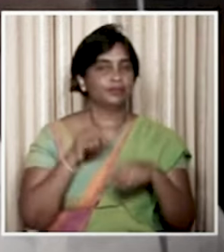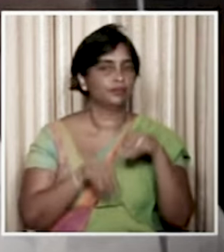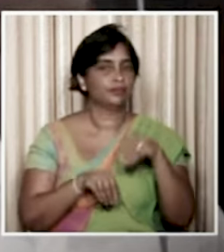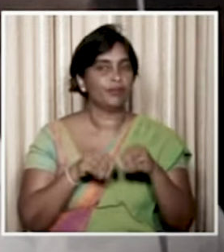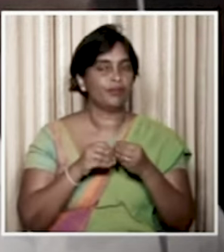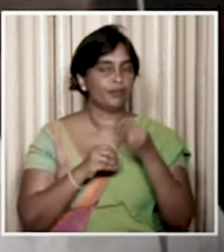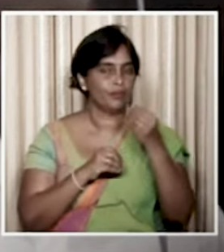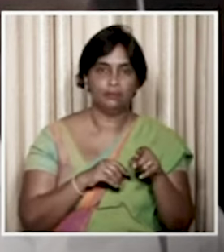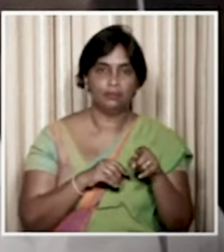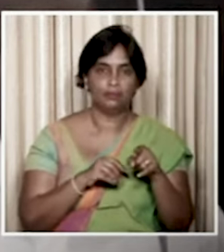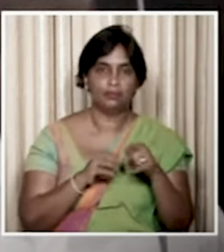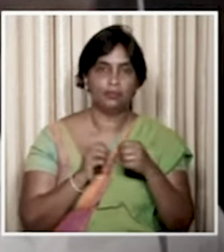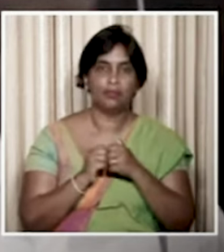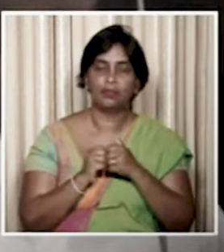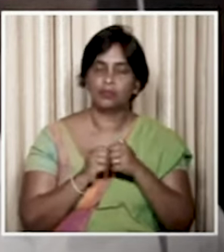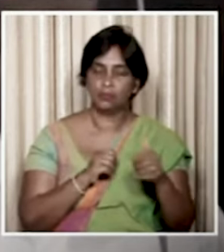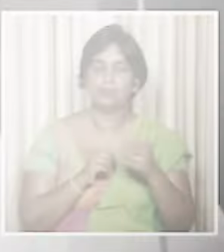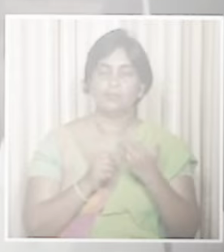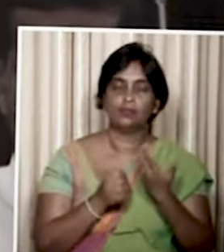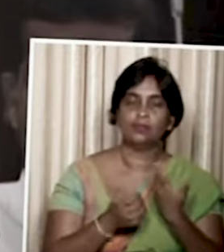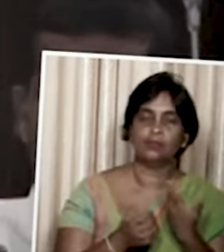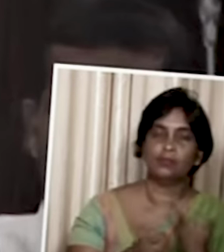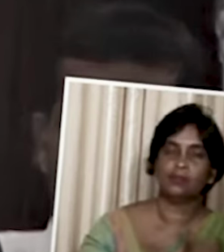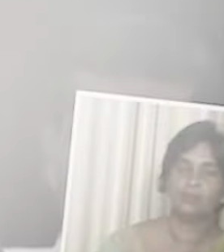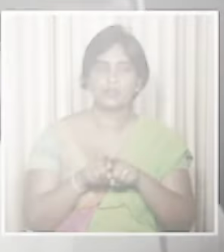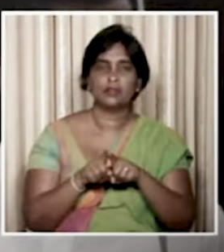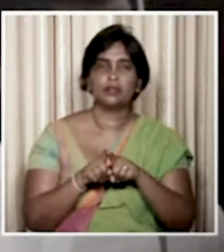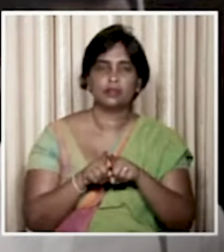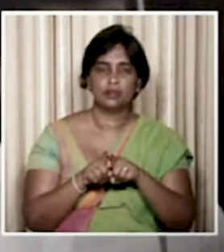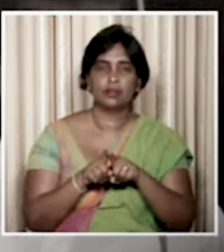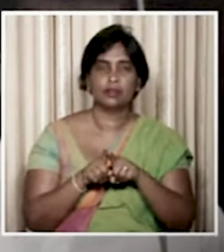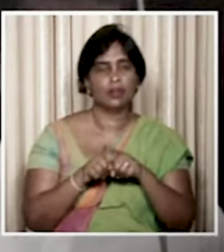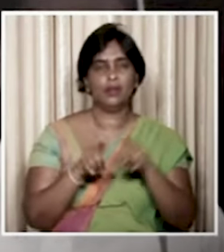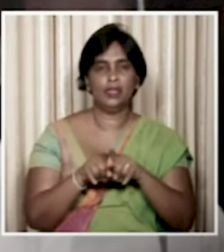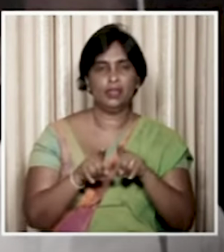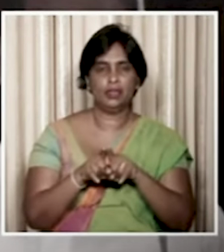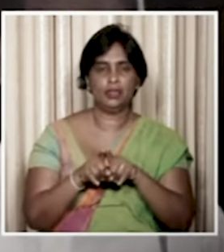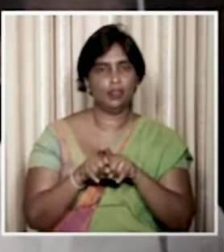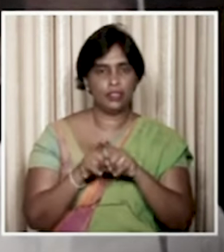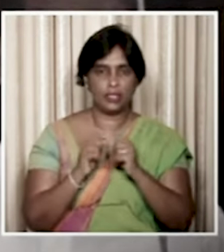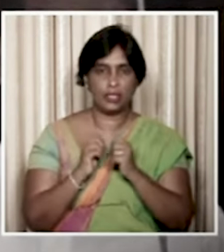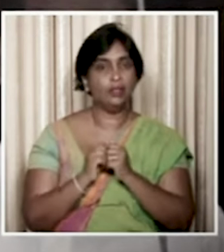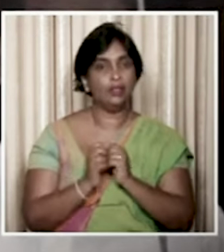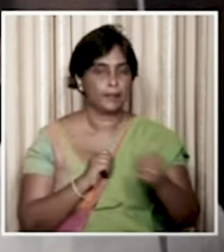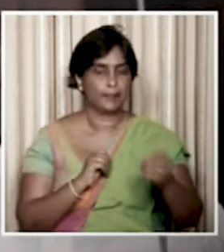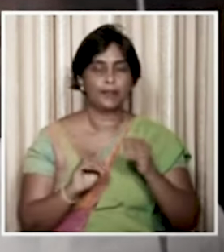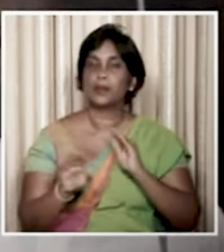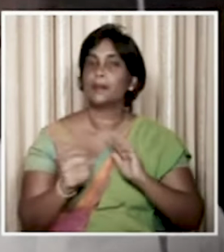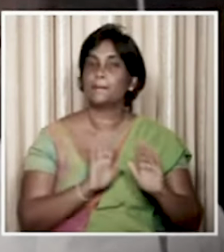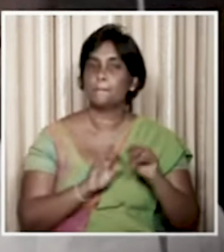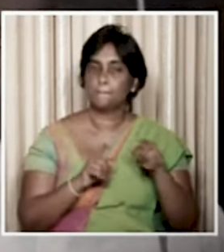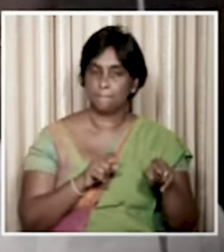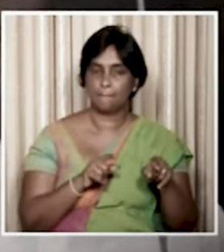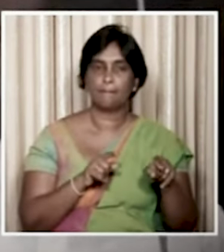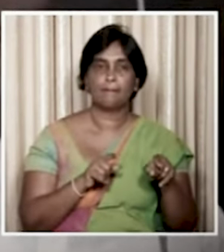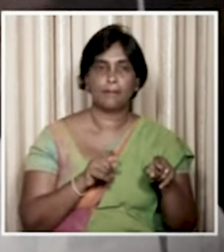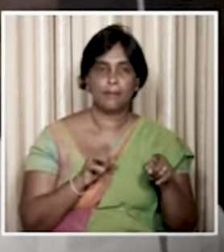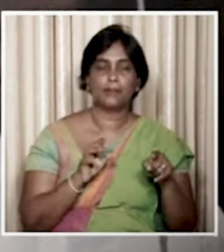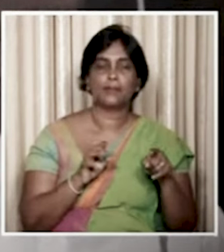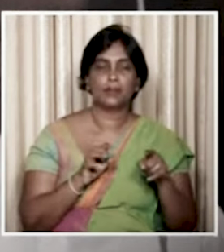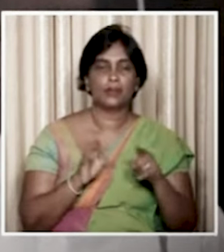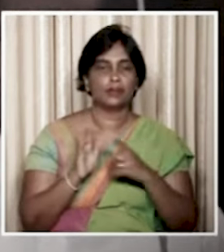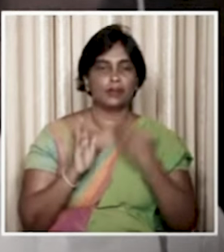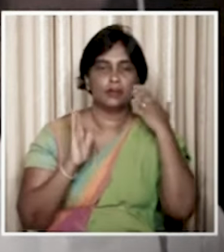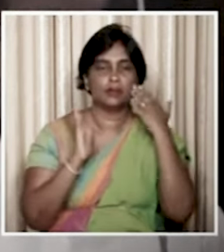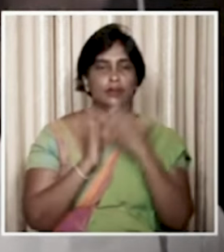மக்களோ சிந்திக்க வேண்டும். என்னை பொறுத்தவரையில் தொடர்ச்சியாக இருந்த ஆட்சியாளர்கள் வடக்கு கிழக்கில்